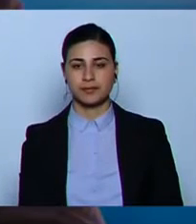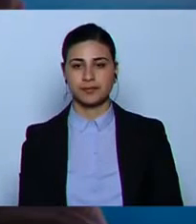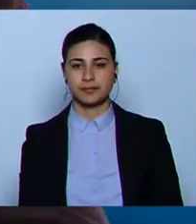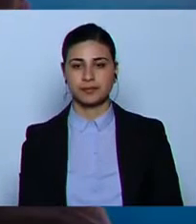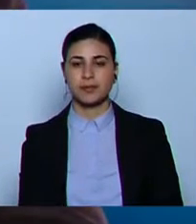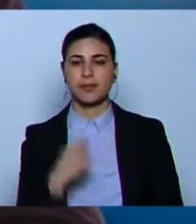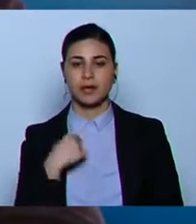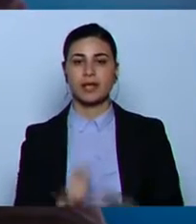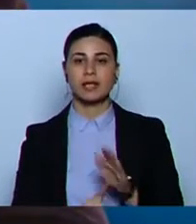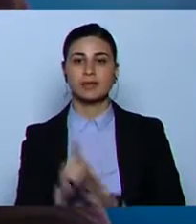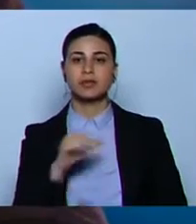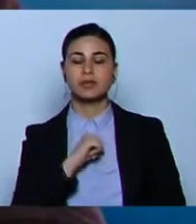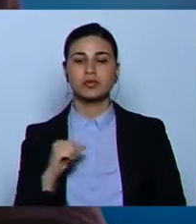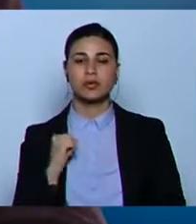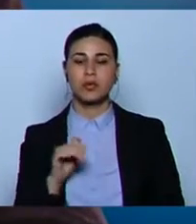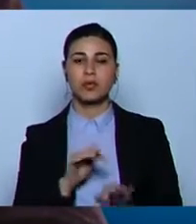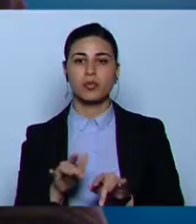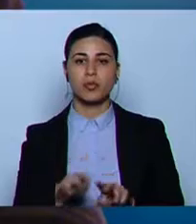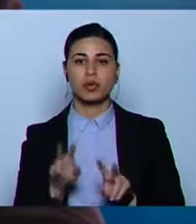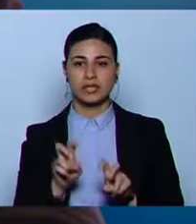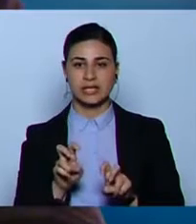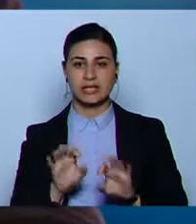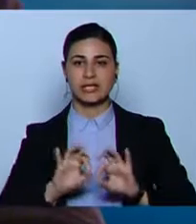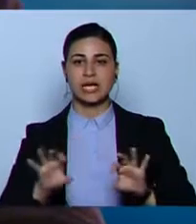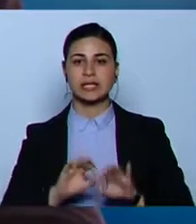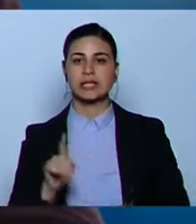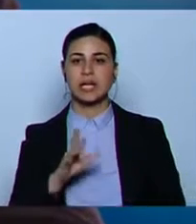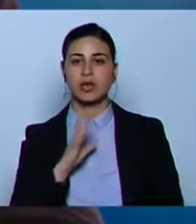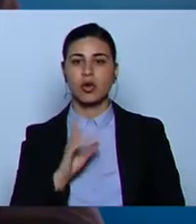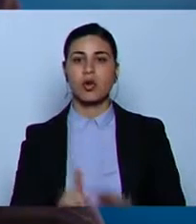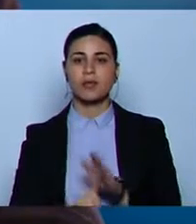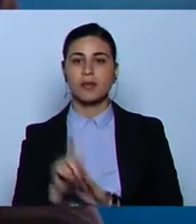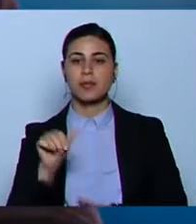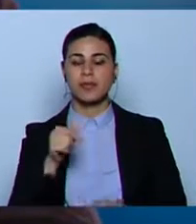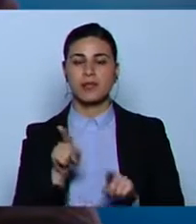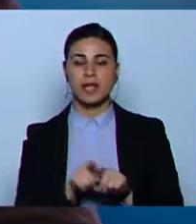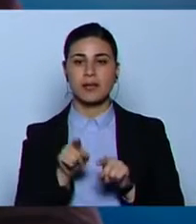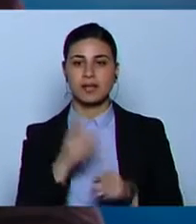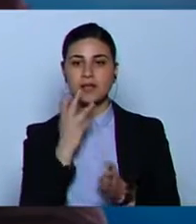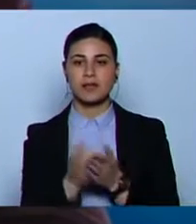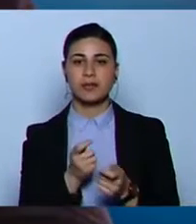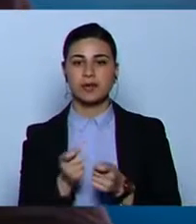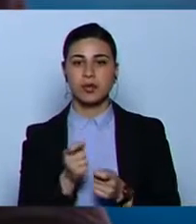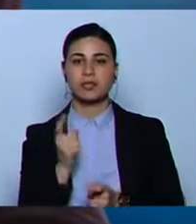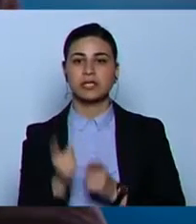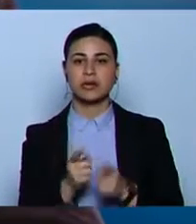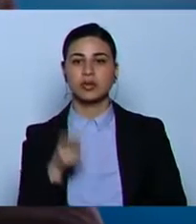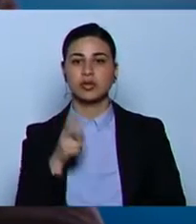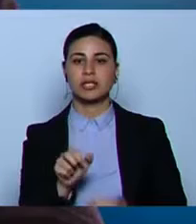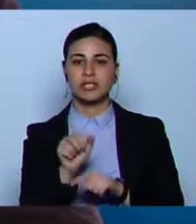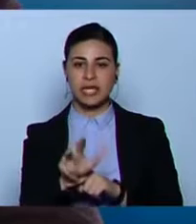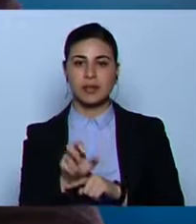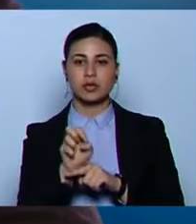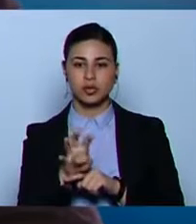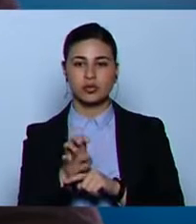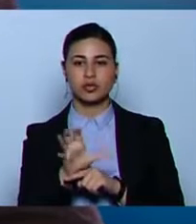მე დავიწყებდი უშუალოდ იმ პროცესის აღწერით, რა პროცესი წინ უძღოდა ზოგადად თვითმმართველობის რეფორმას 2013-15